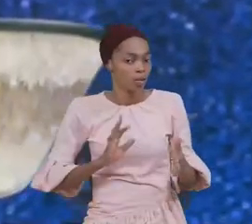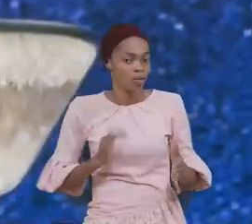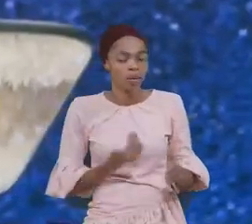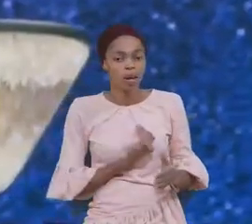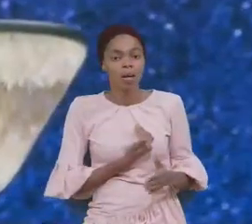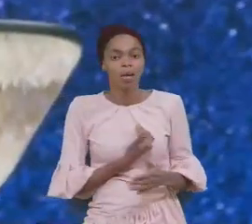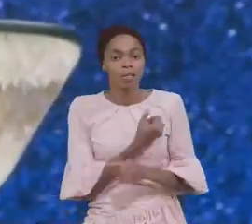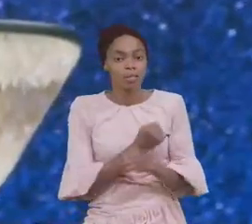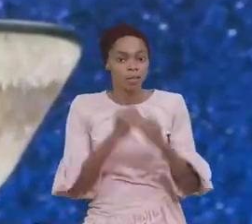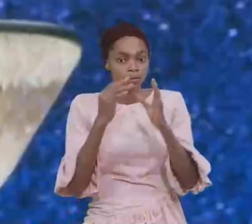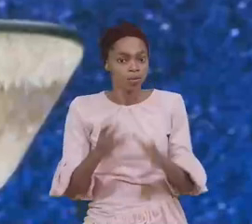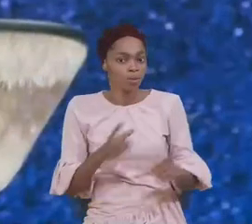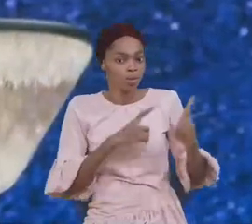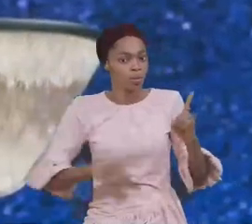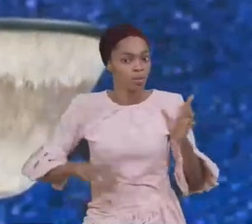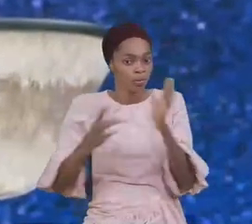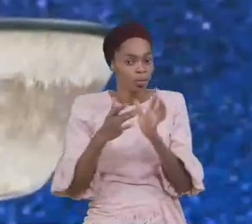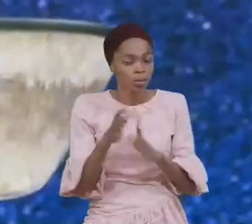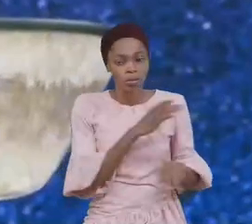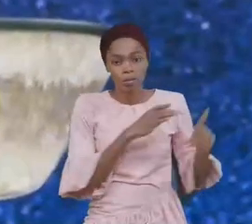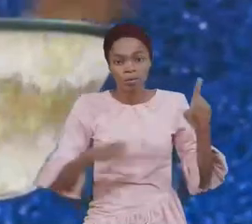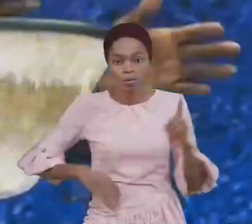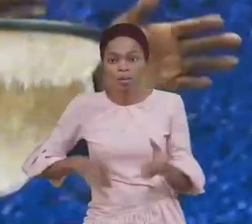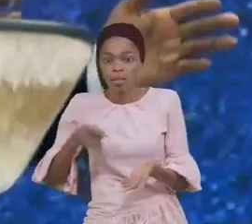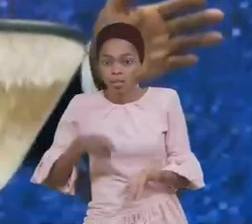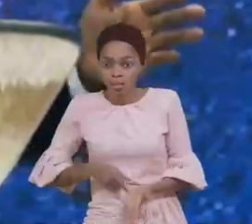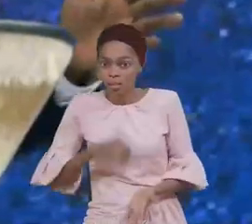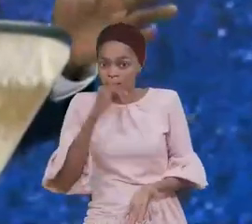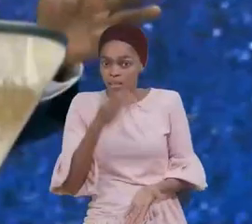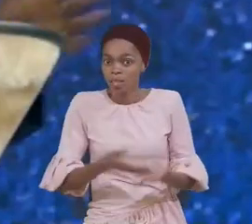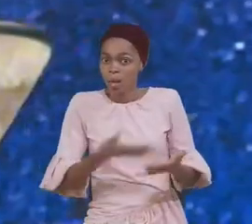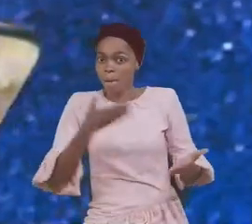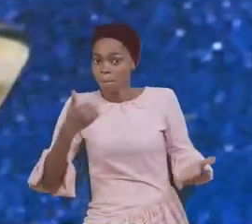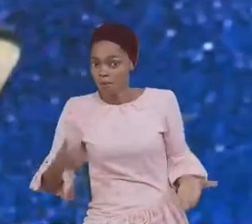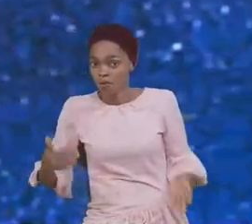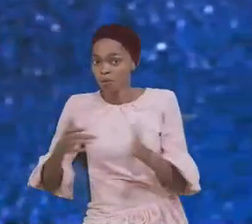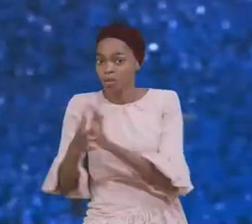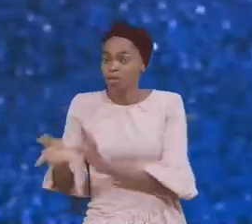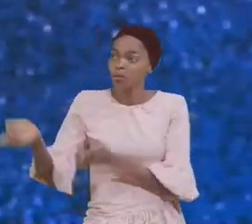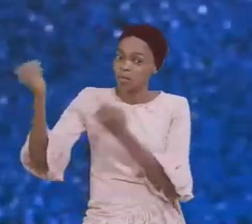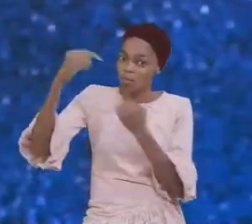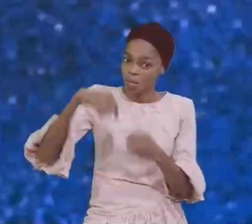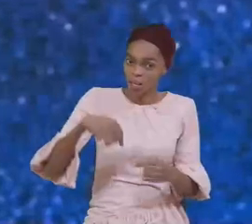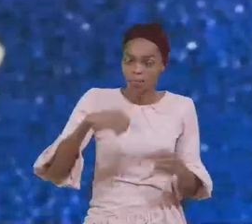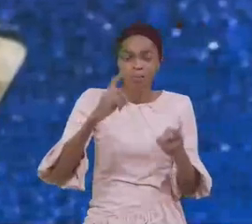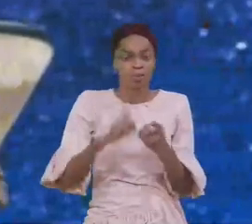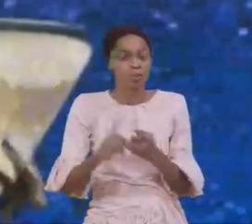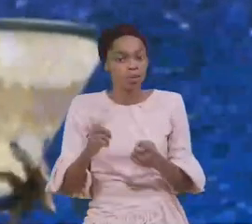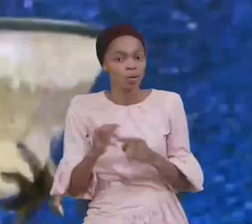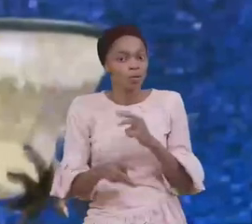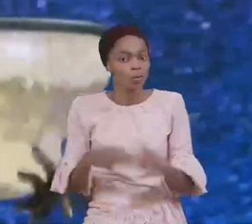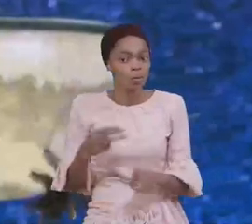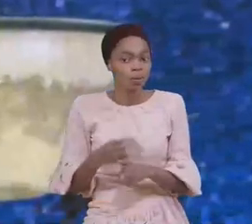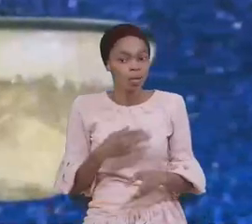notre salut, le Seigneur Jésus-Christ, avant qu'il ne soit venu dans le monde, alors dans